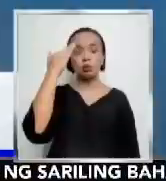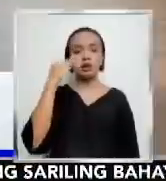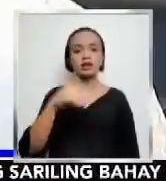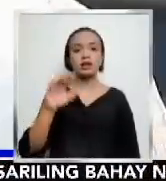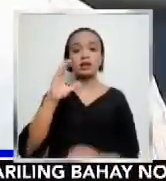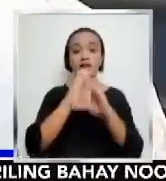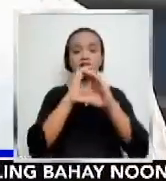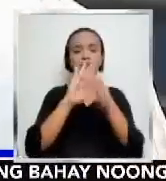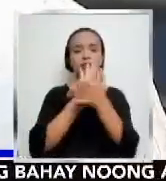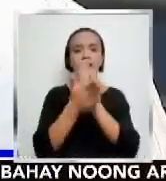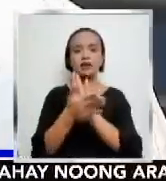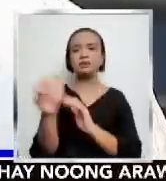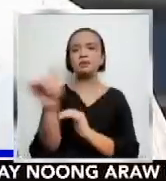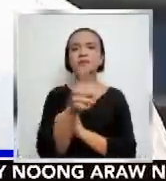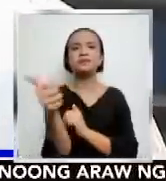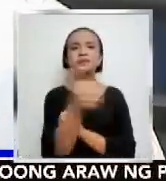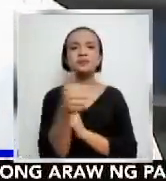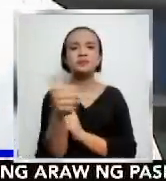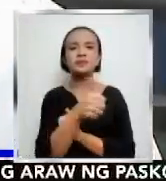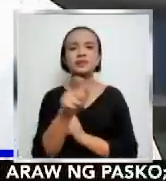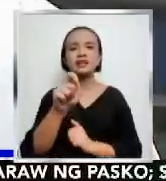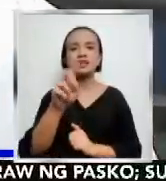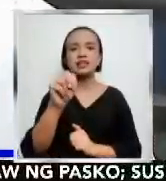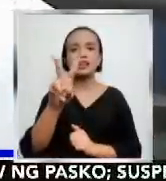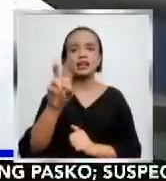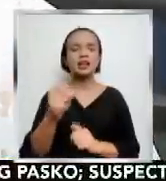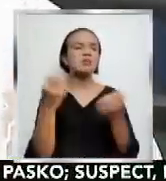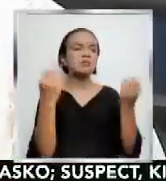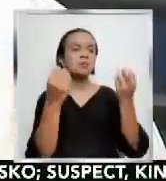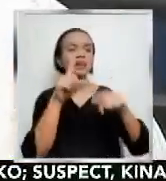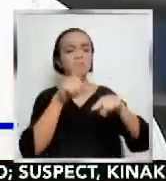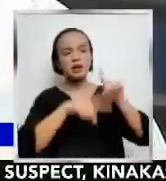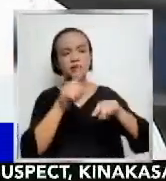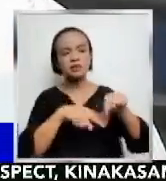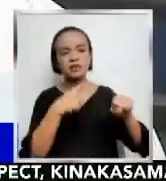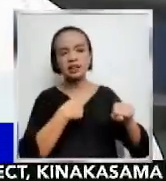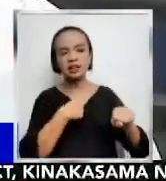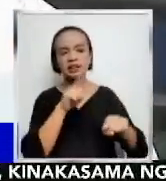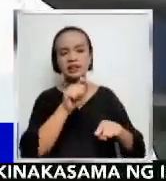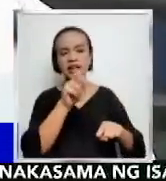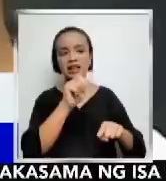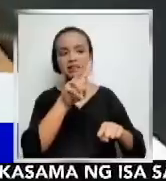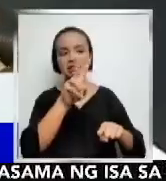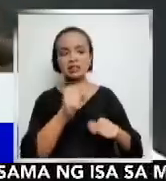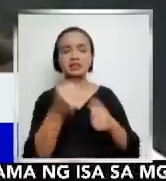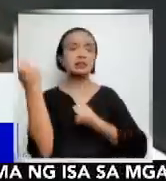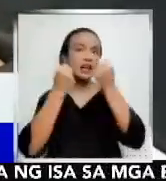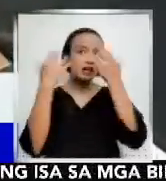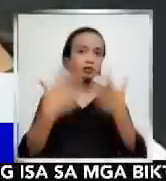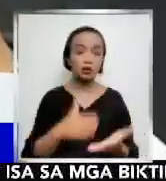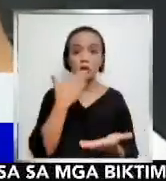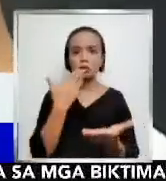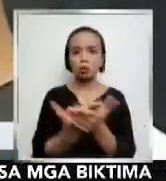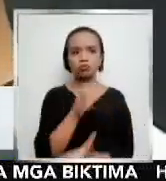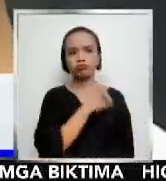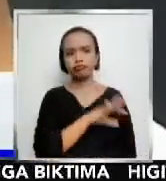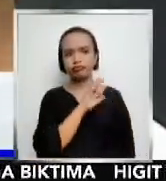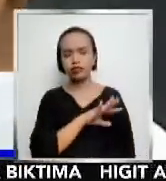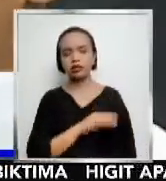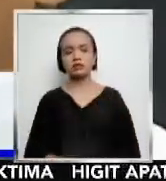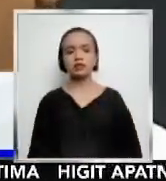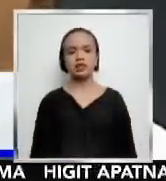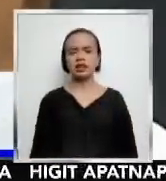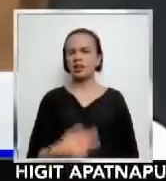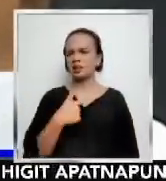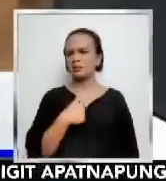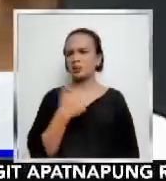sasakyan. Madami kong mga kaibigan na TNVS driver and maganda yung kitaan. Usually around, yung